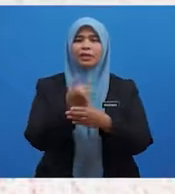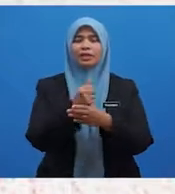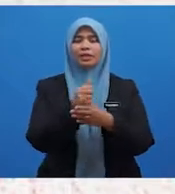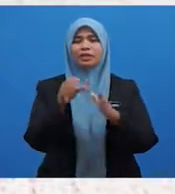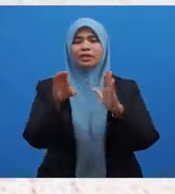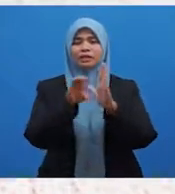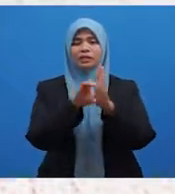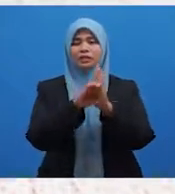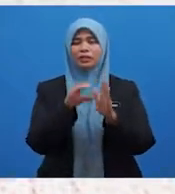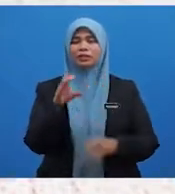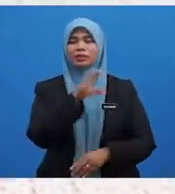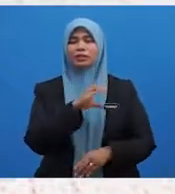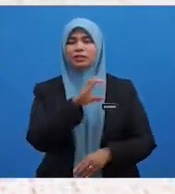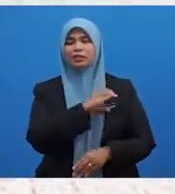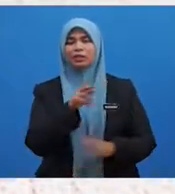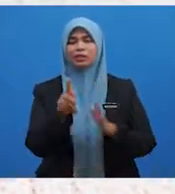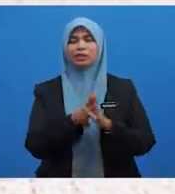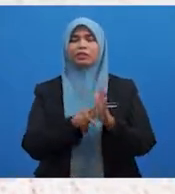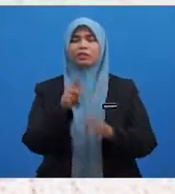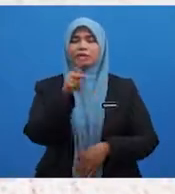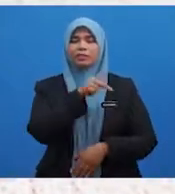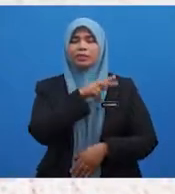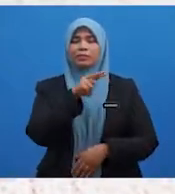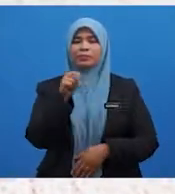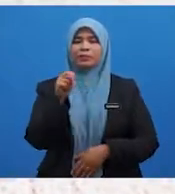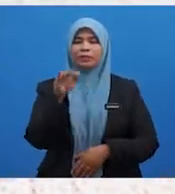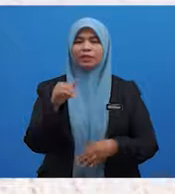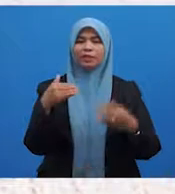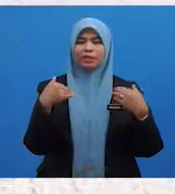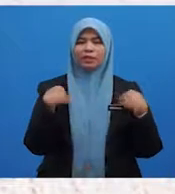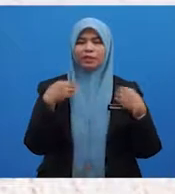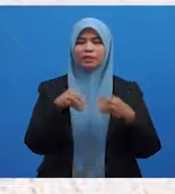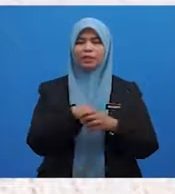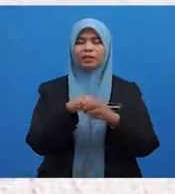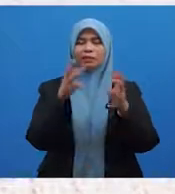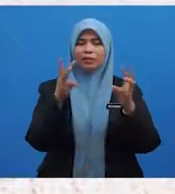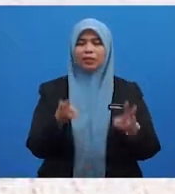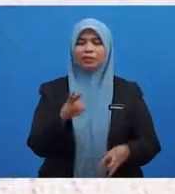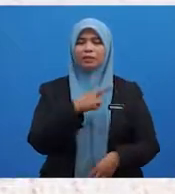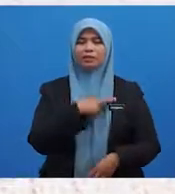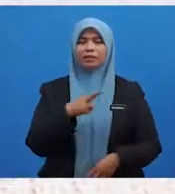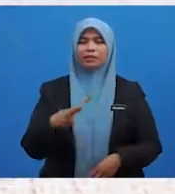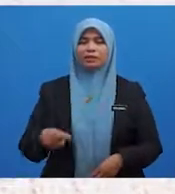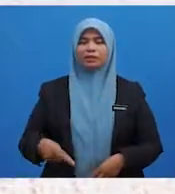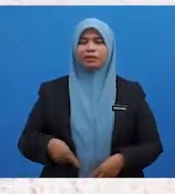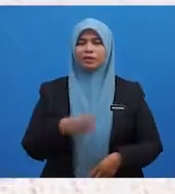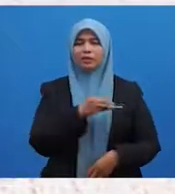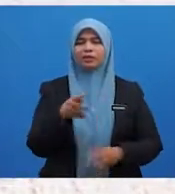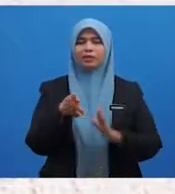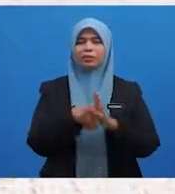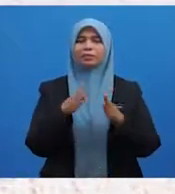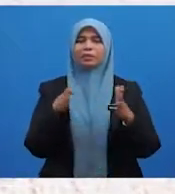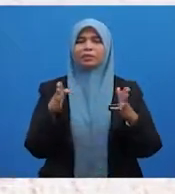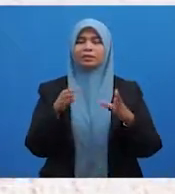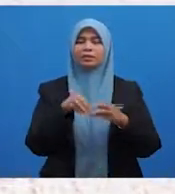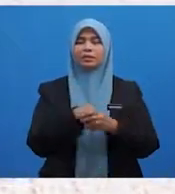contoh ciri kepemimpinan yang terdapat pada watak-watak raja dan pembesar